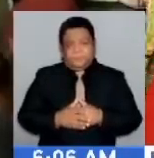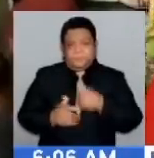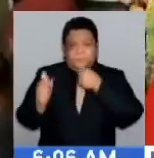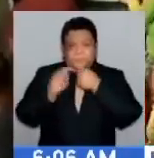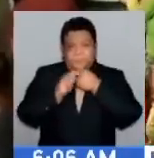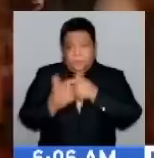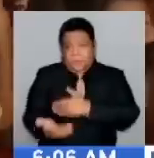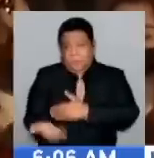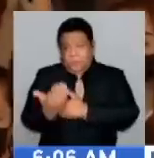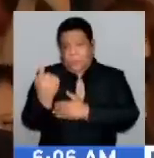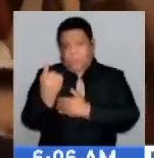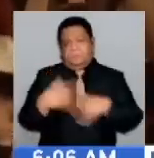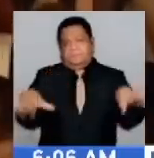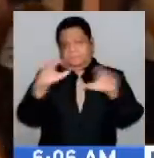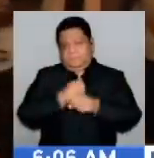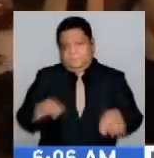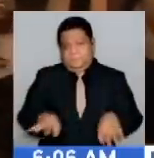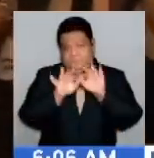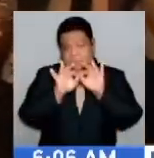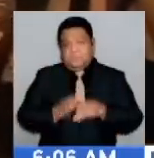Church Operation Center, umabot sa